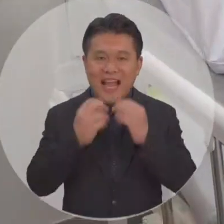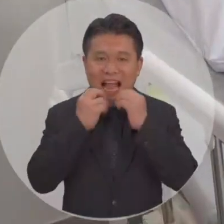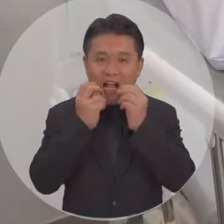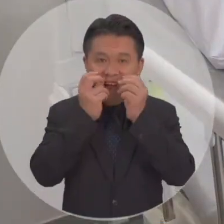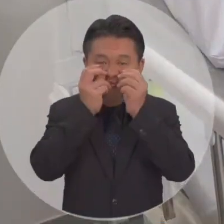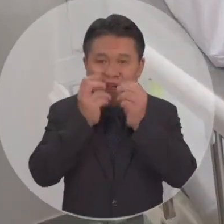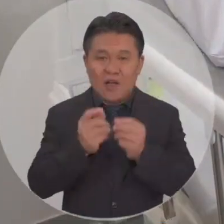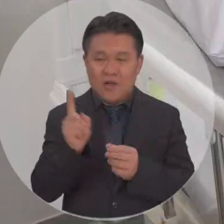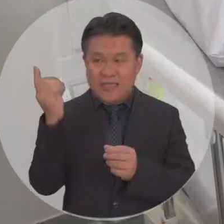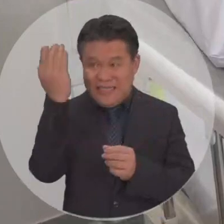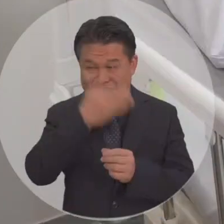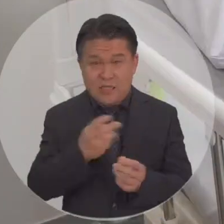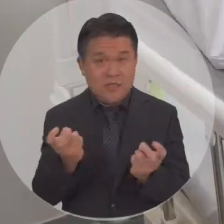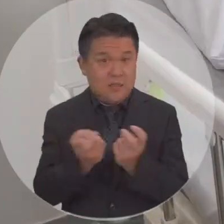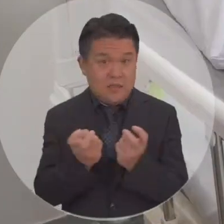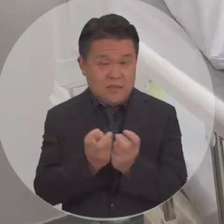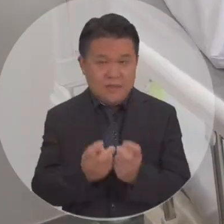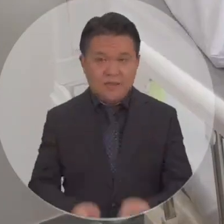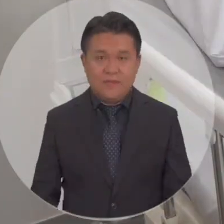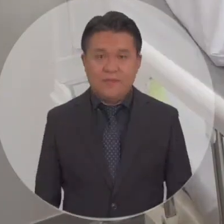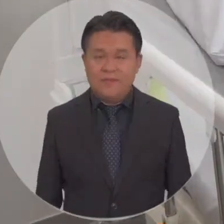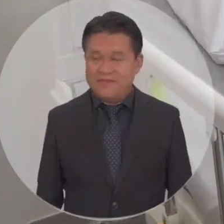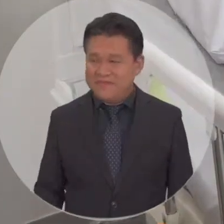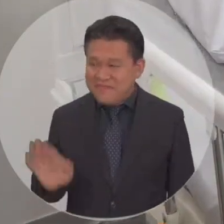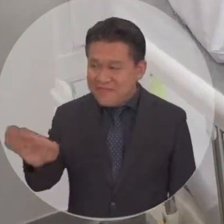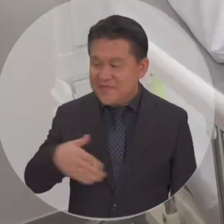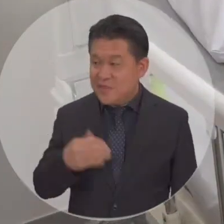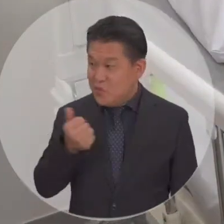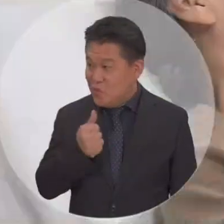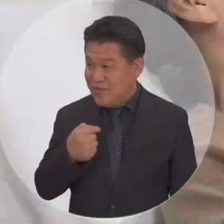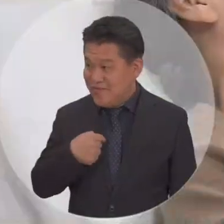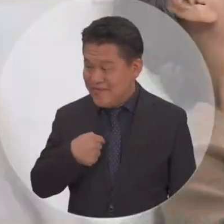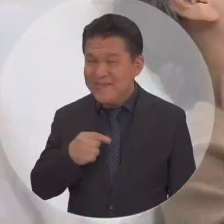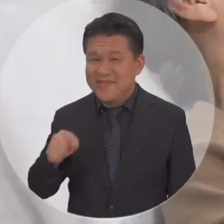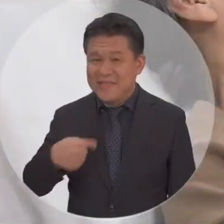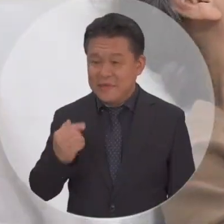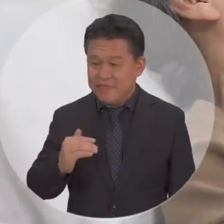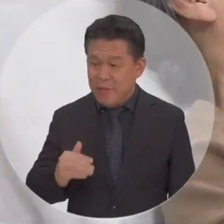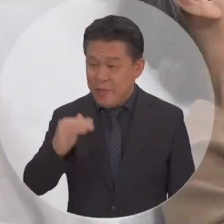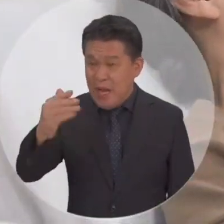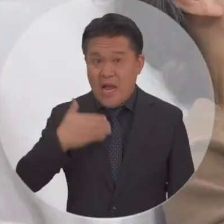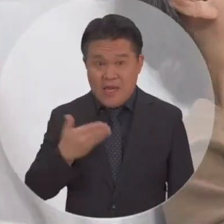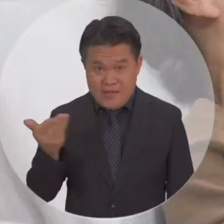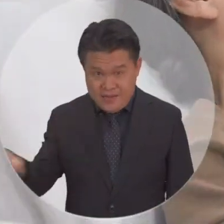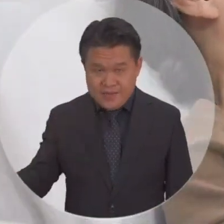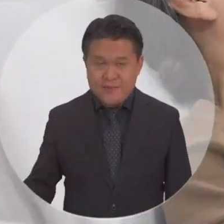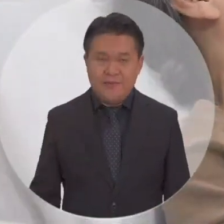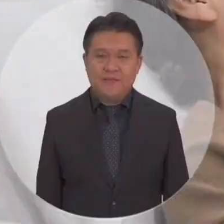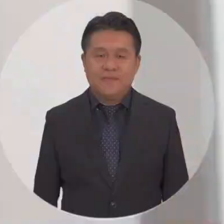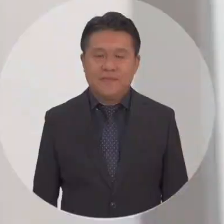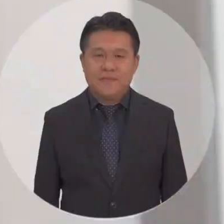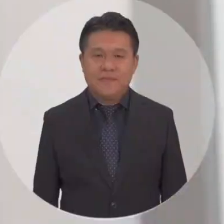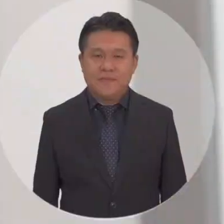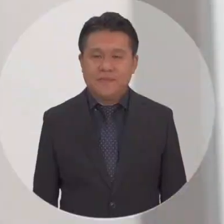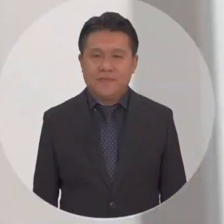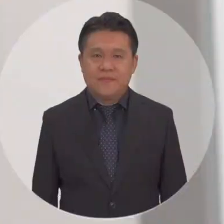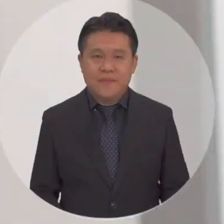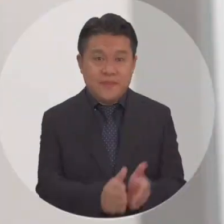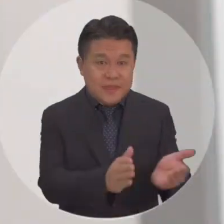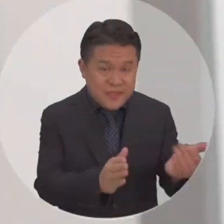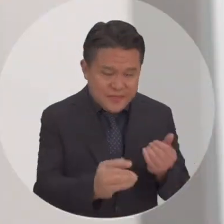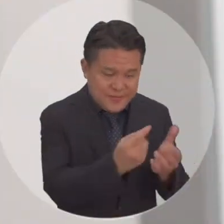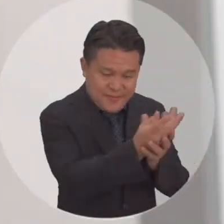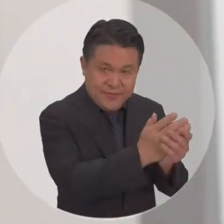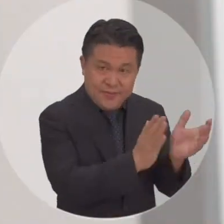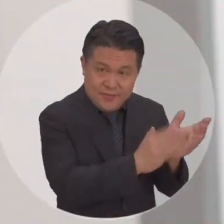의치 손질 순서 안내입니다. 대상자에게 자기소개 후 진행 순서를 설명합니다. 진행